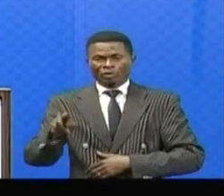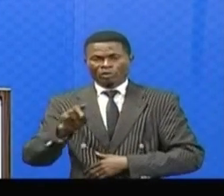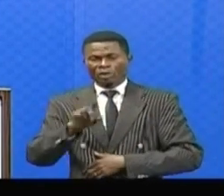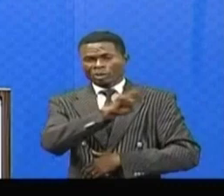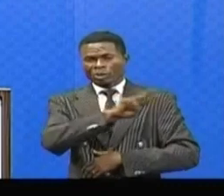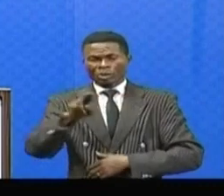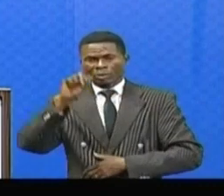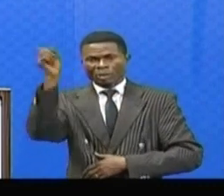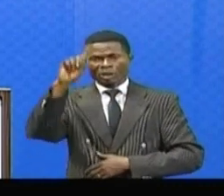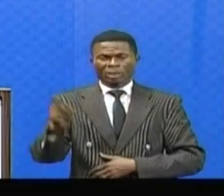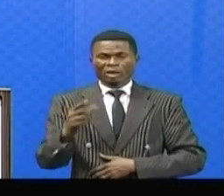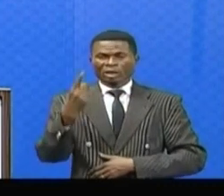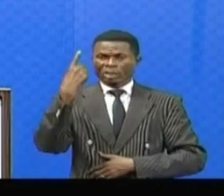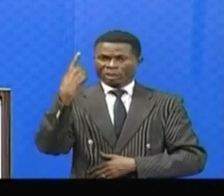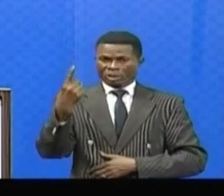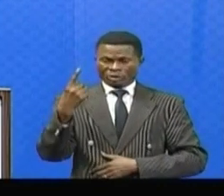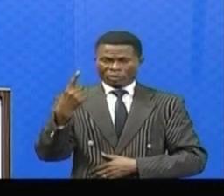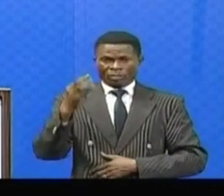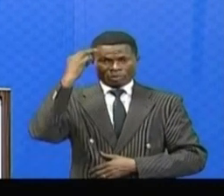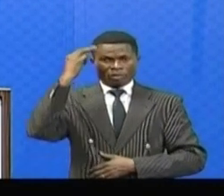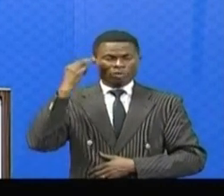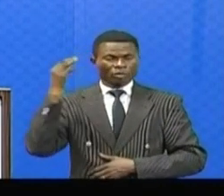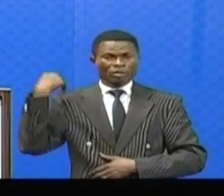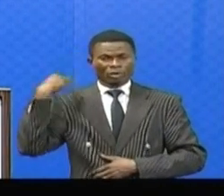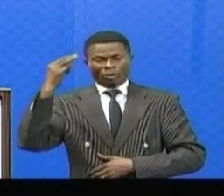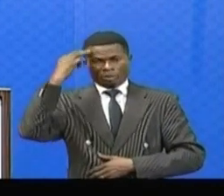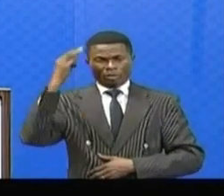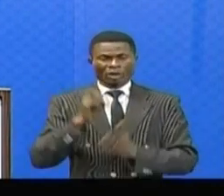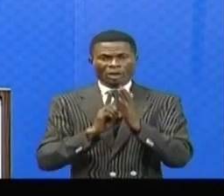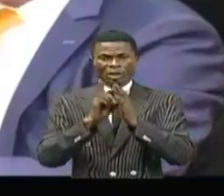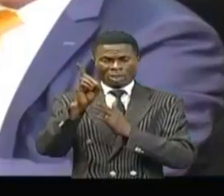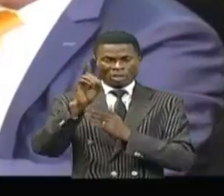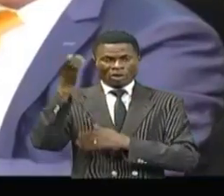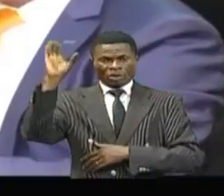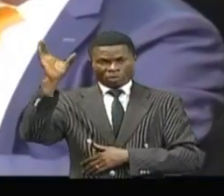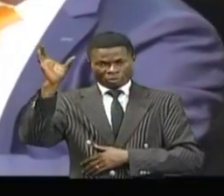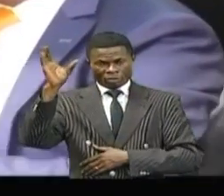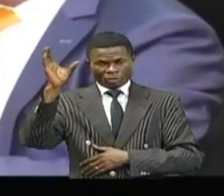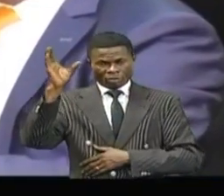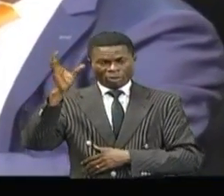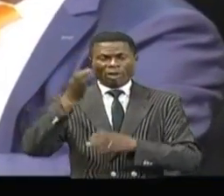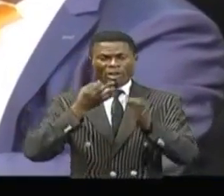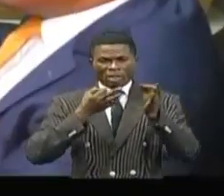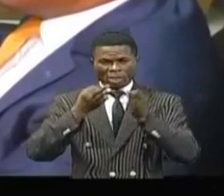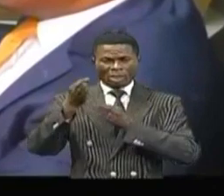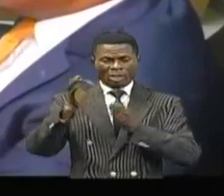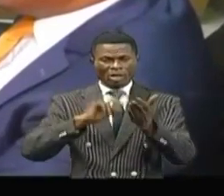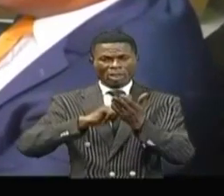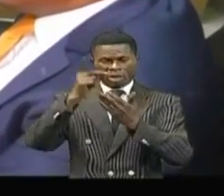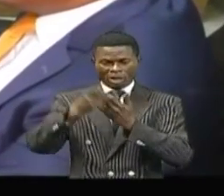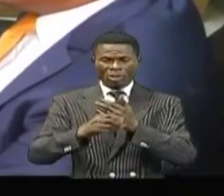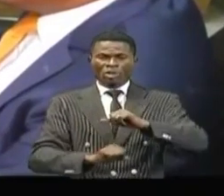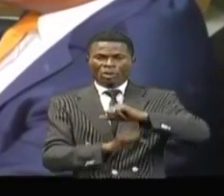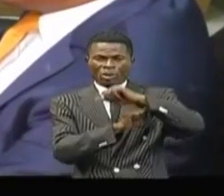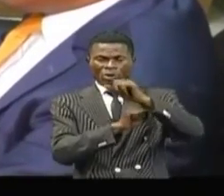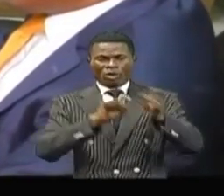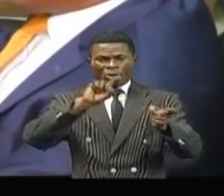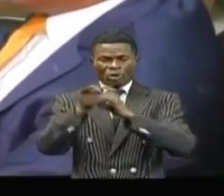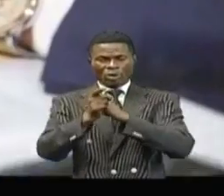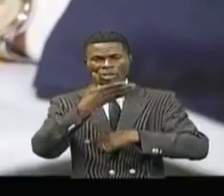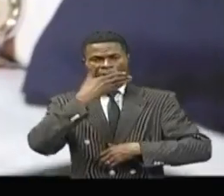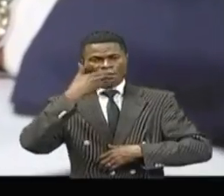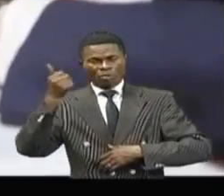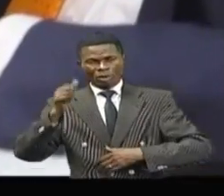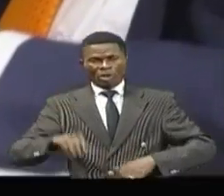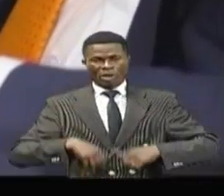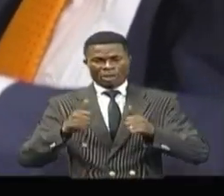2031. Le ministre d'État, ministre du Développement rural, a expliqué le projet d'appui à l'amélioration de